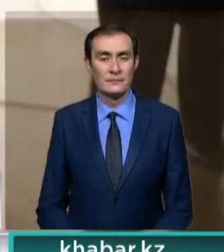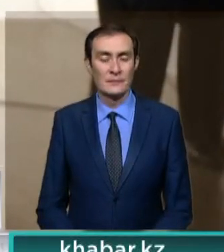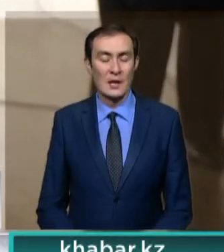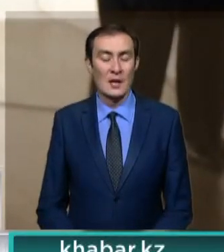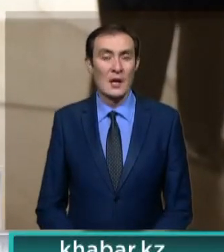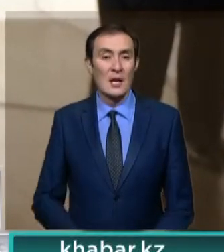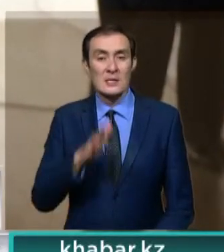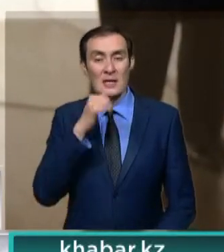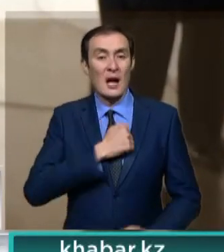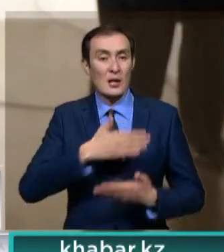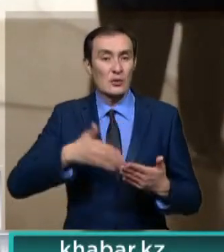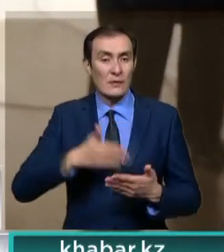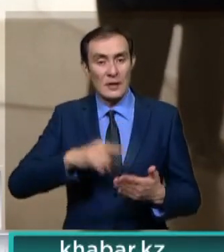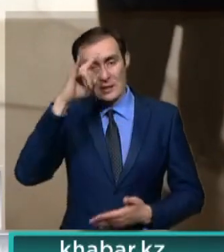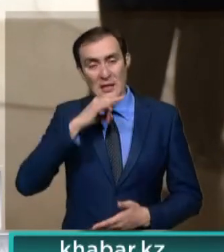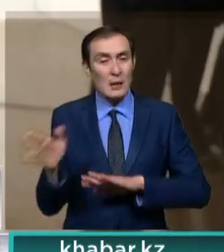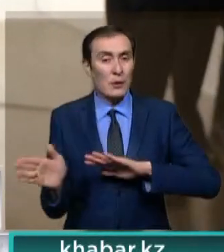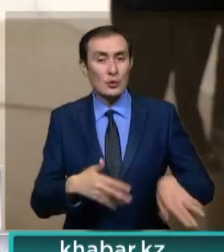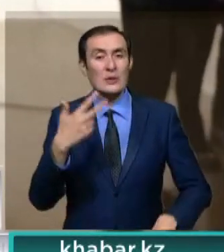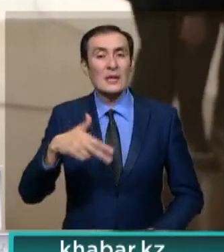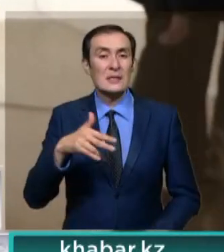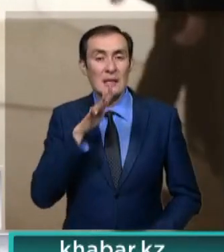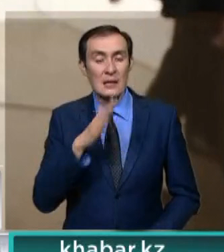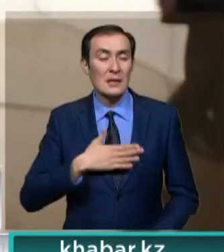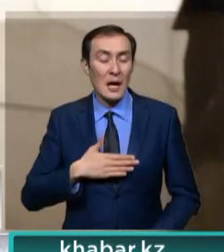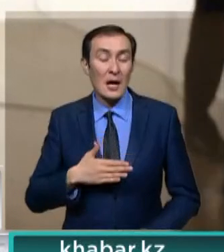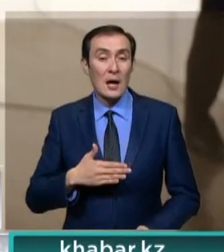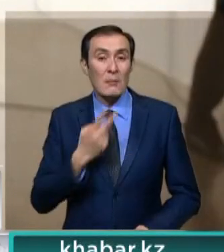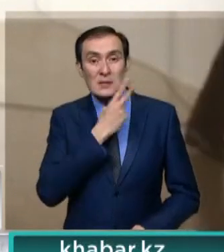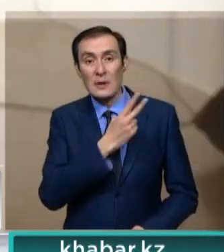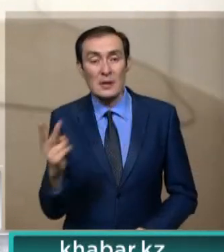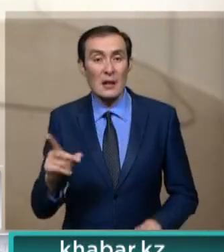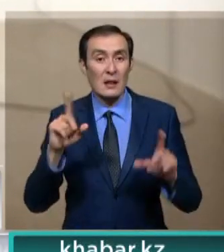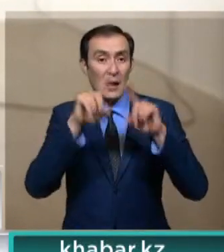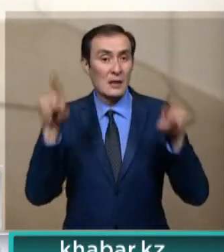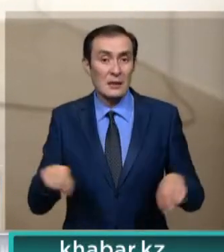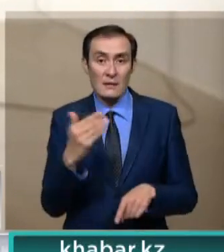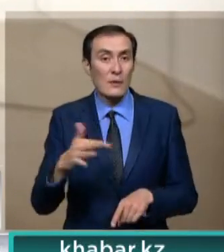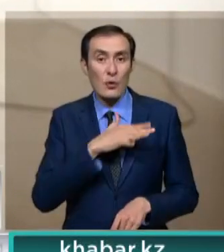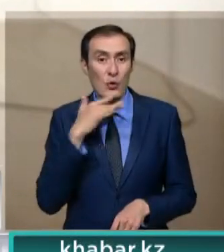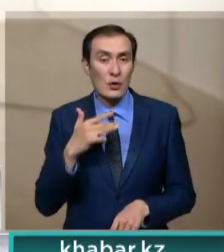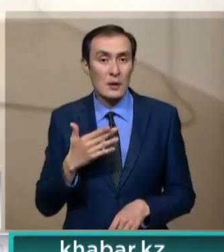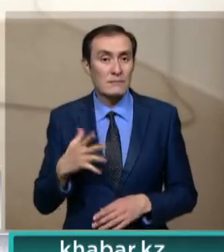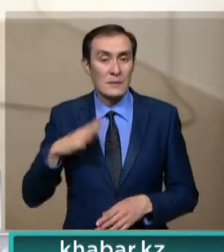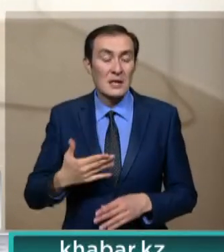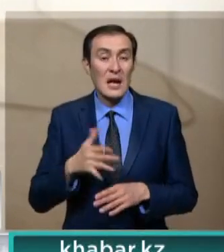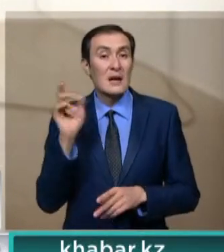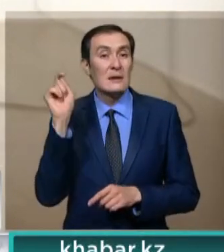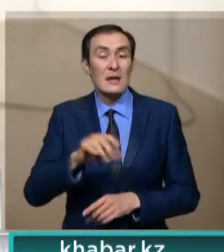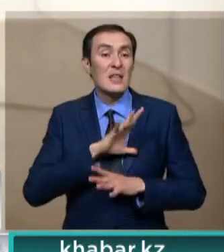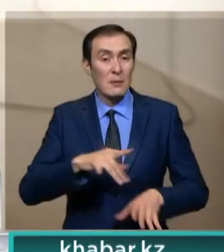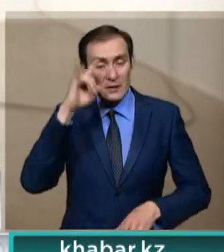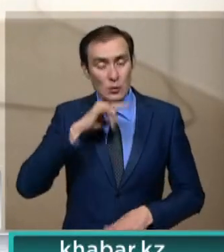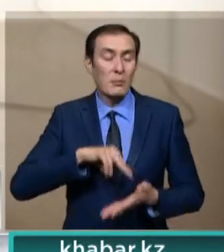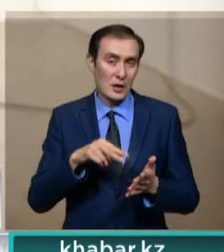Со дня разоружения Казахстана прошло уже 30 лет. Я прошелся и посмотрел картины. Вы многое пережили. Я пока не был в Казахстане, но